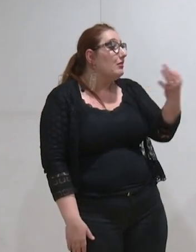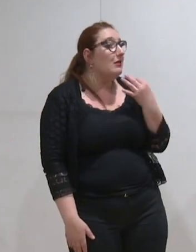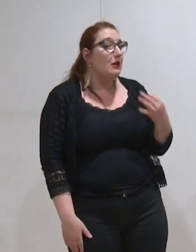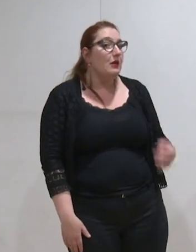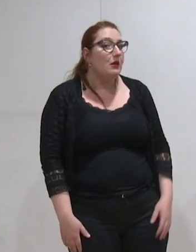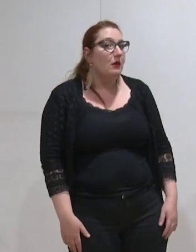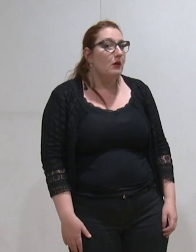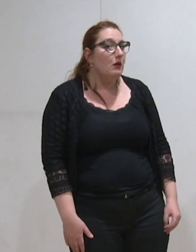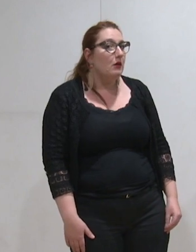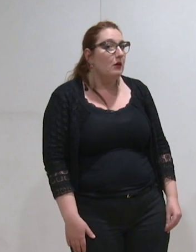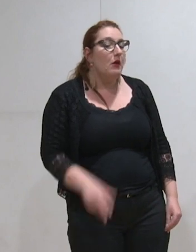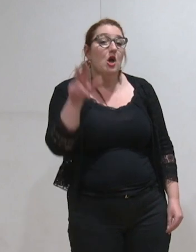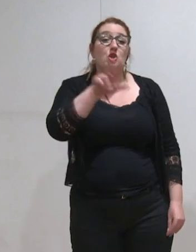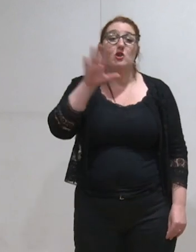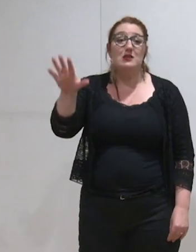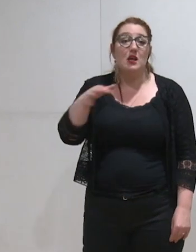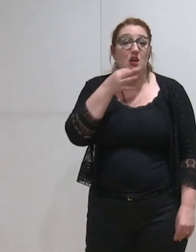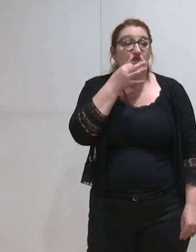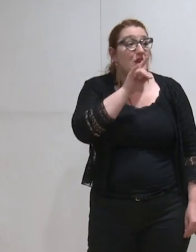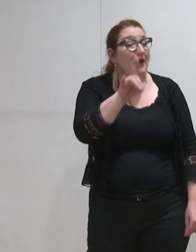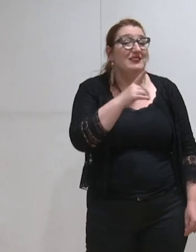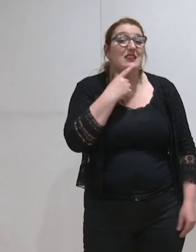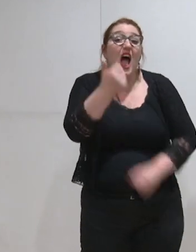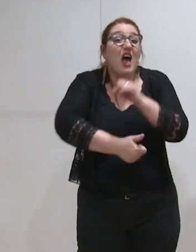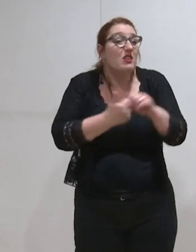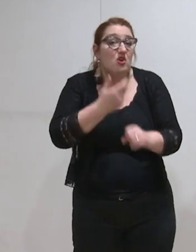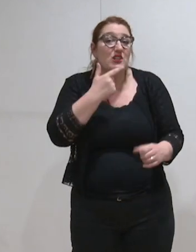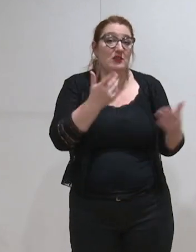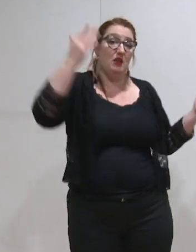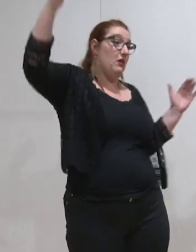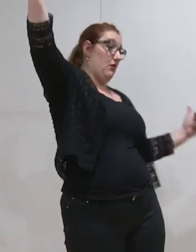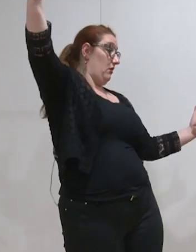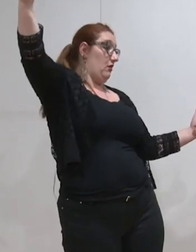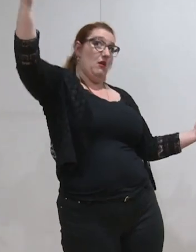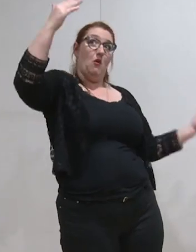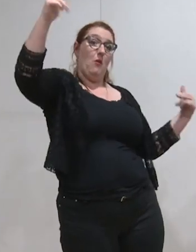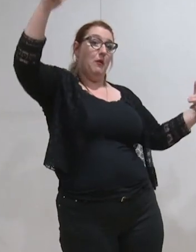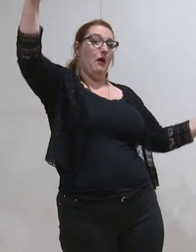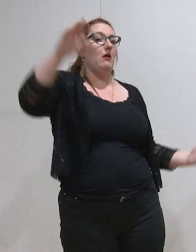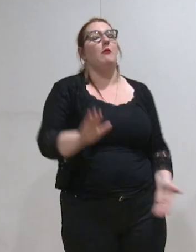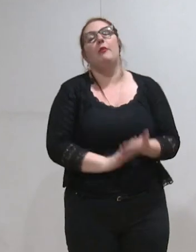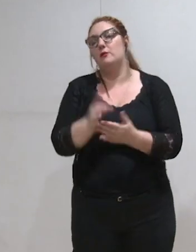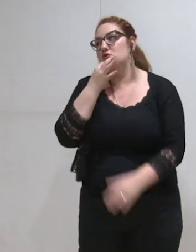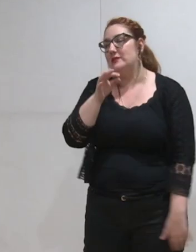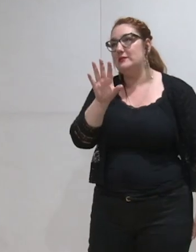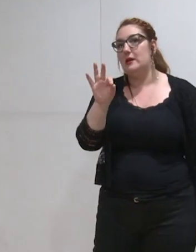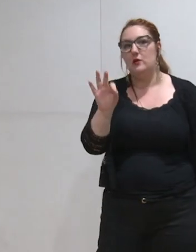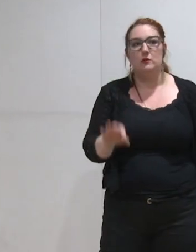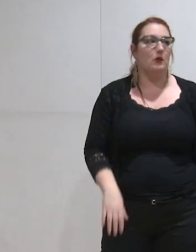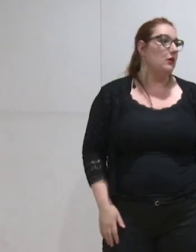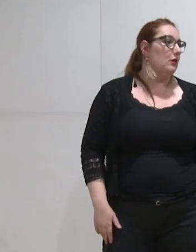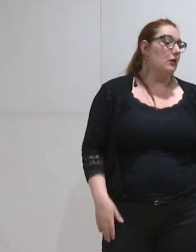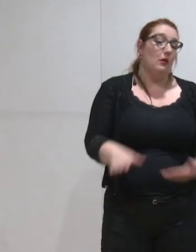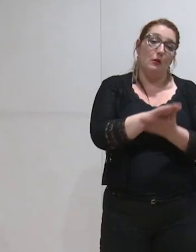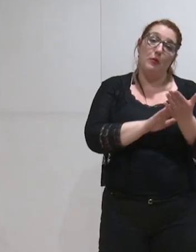mais 30 35 bah ce n'est pas 35 sur 2 ans alors ben oui bah c'est pas c'est pas tout à fait